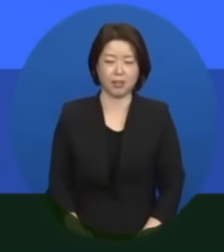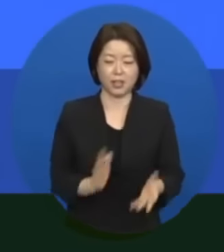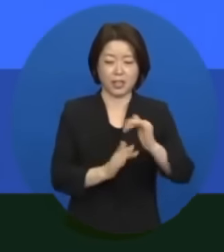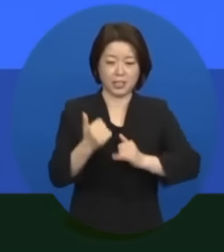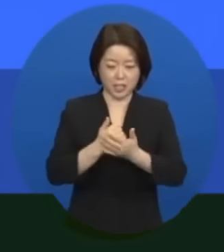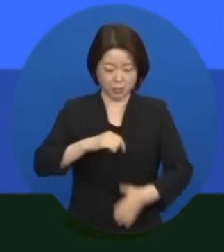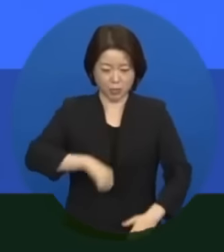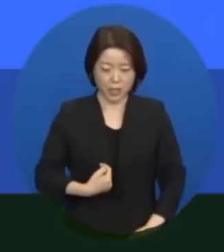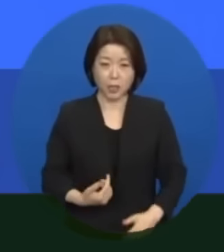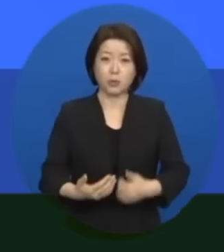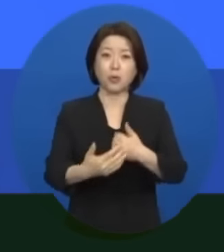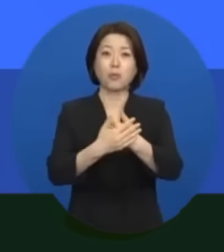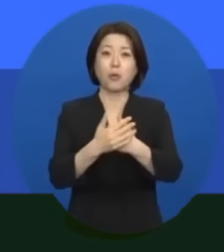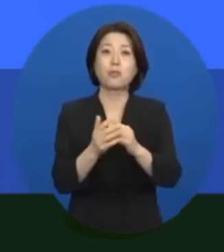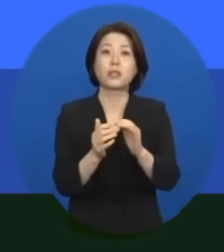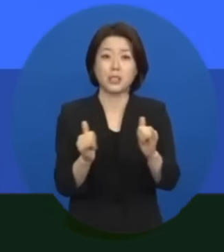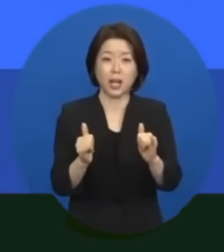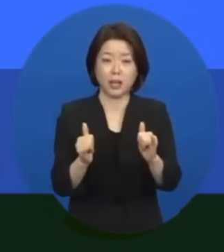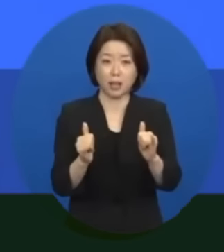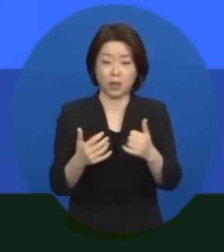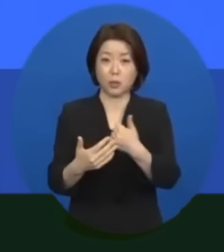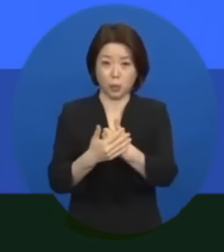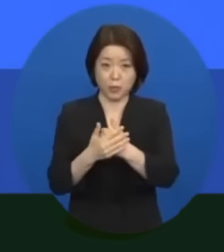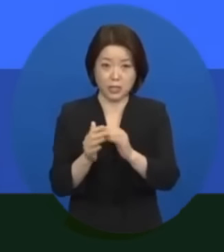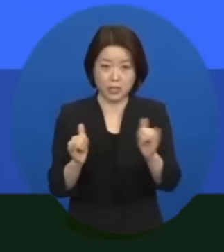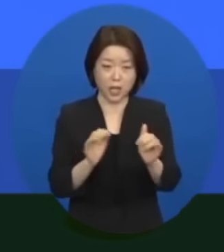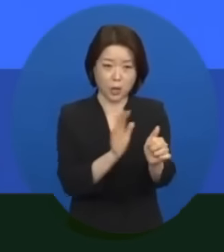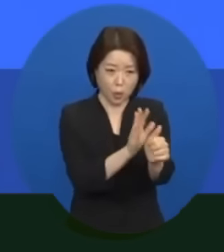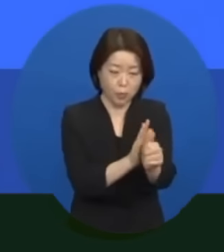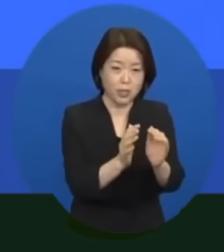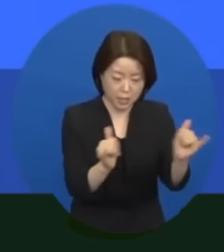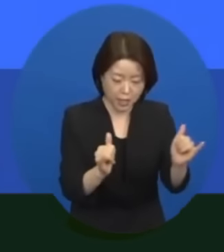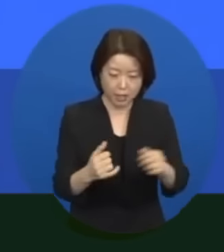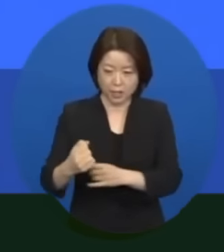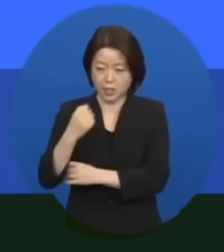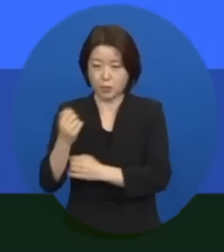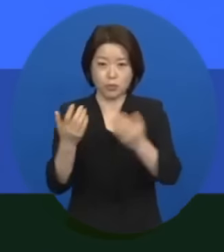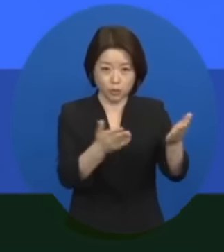보사 십니다 보사 기는 돕는자 을주시는